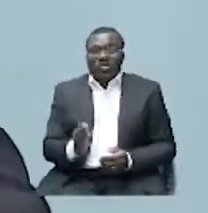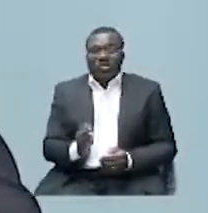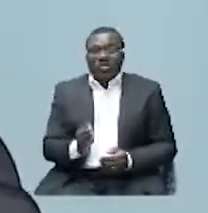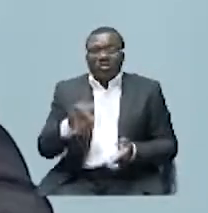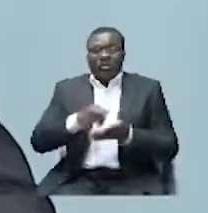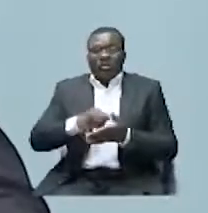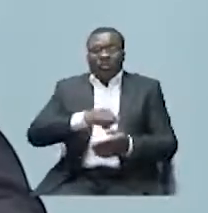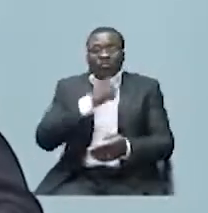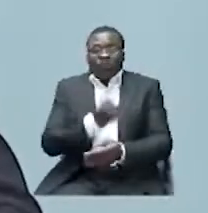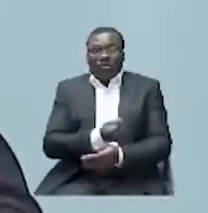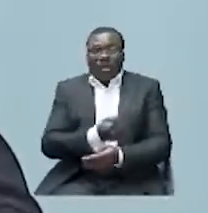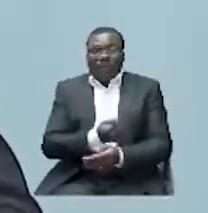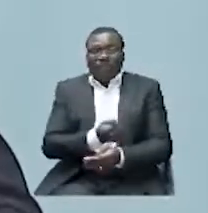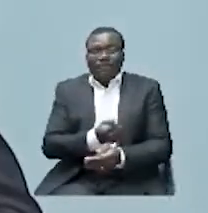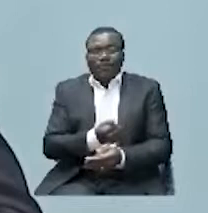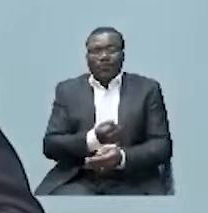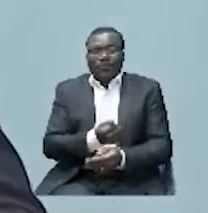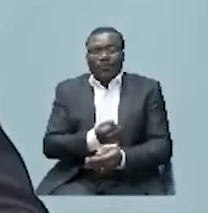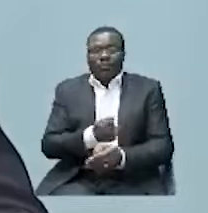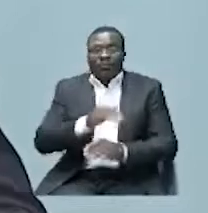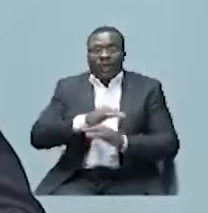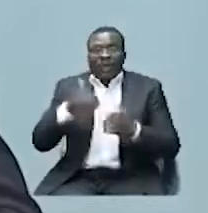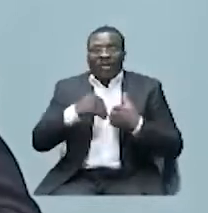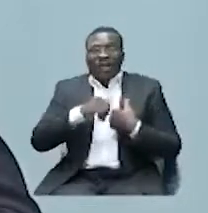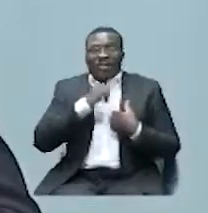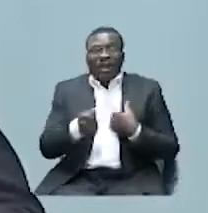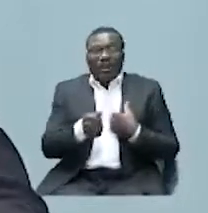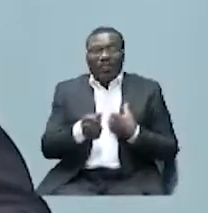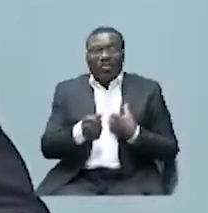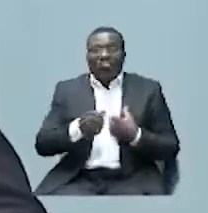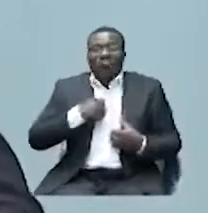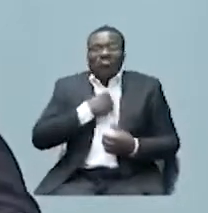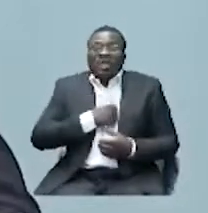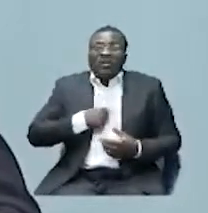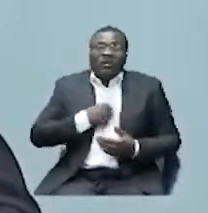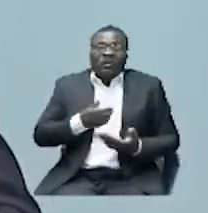ce pouvoir n'a pas, malheureusement,